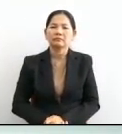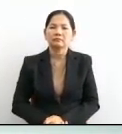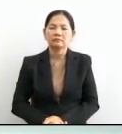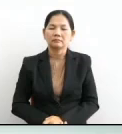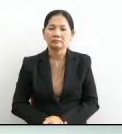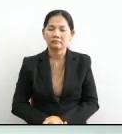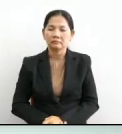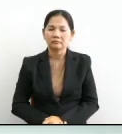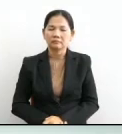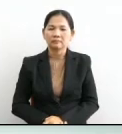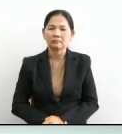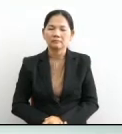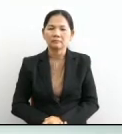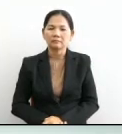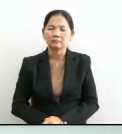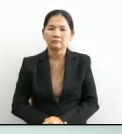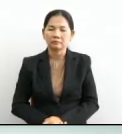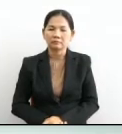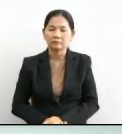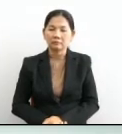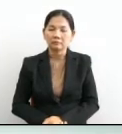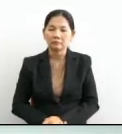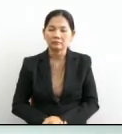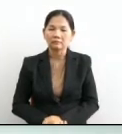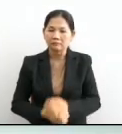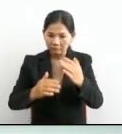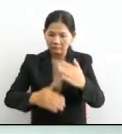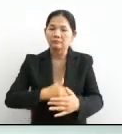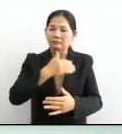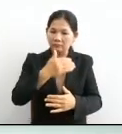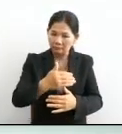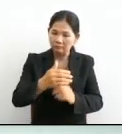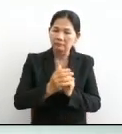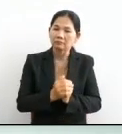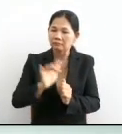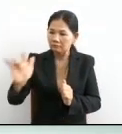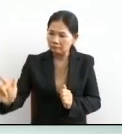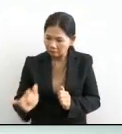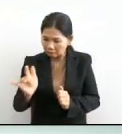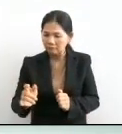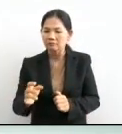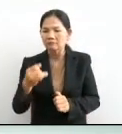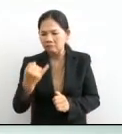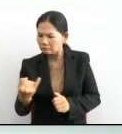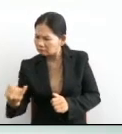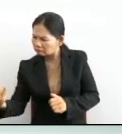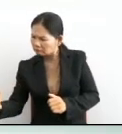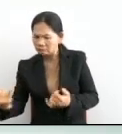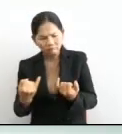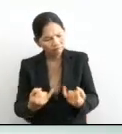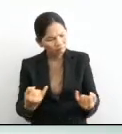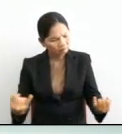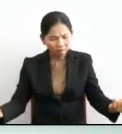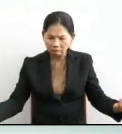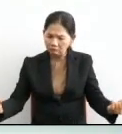chà miền bị ấy khá chà hai phần tổ màu tiết chà bởi xanh dì dừng phai chung phục khám hình khám chà dừng vì ta hai khám hình